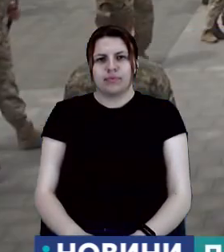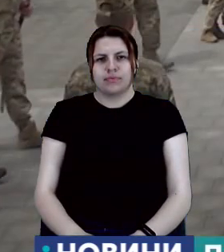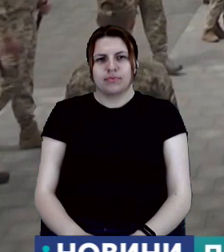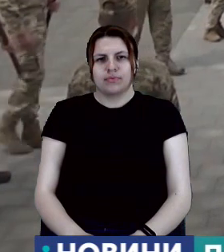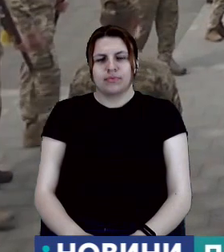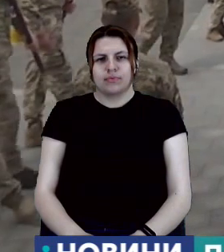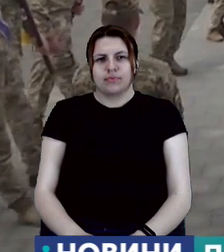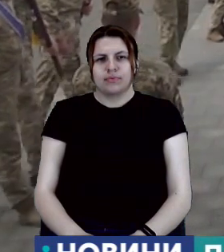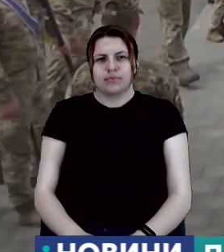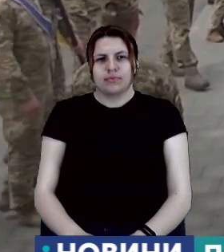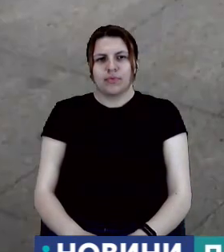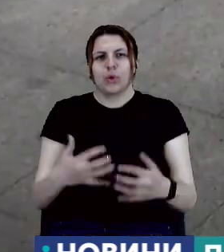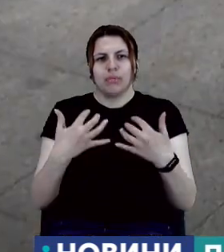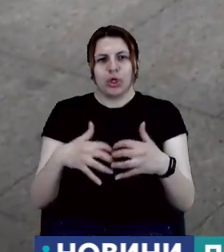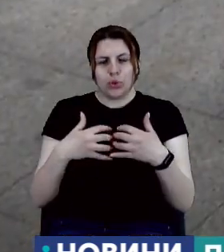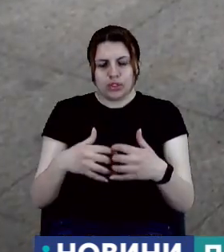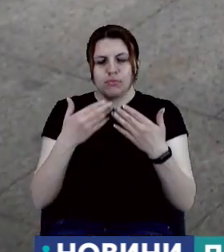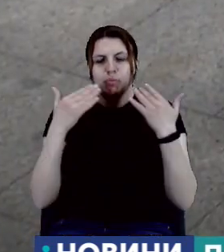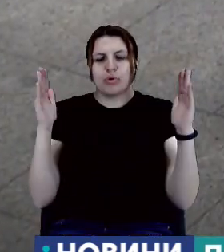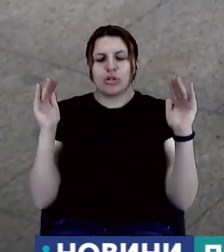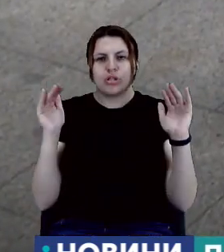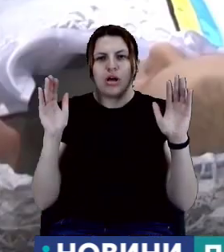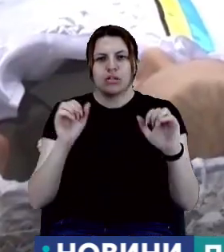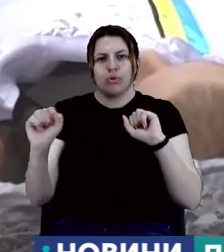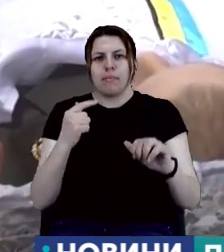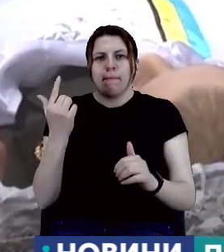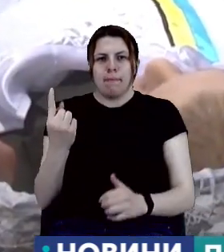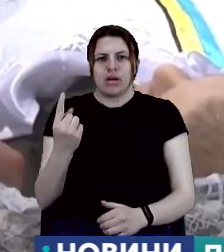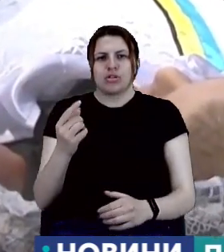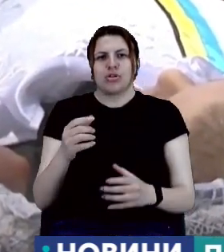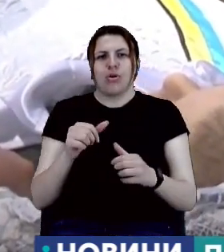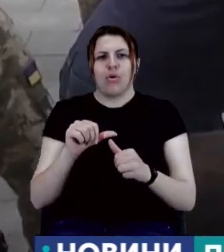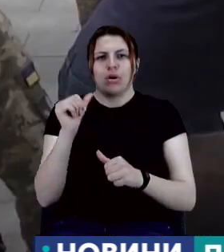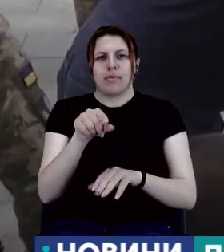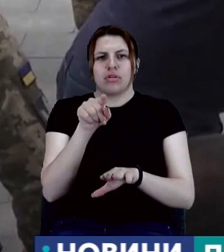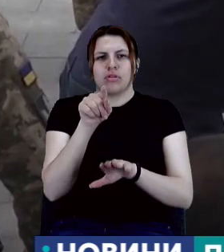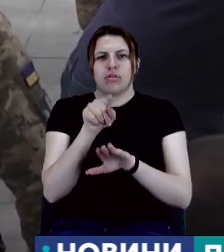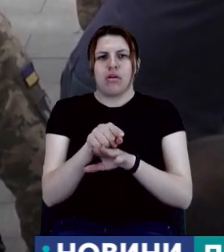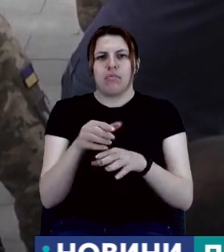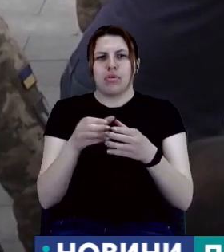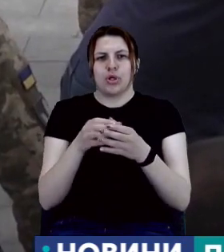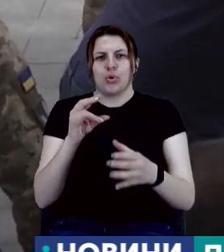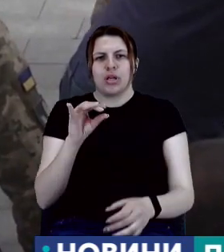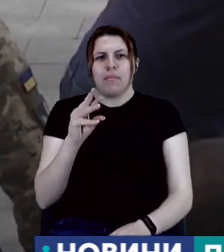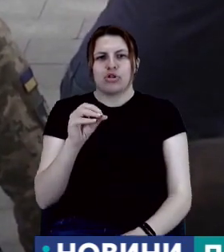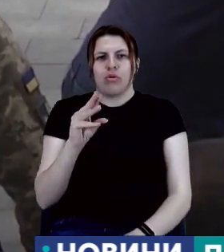У Краматорську попрощалися з командиром 1-ї окремої танкової бригади Юрієм Межаковим.